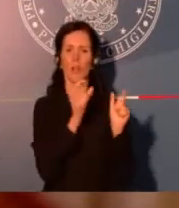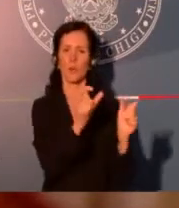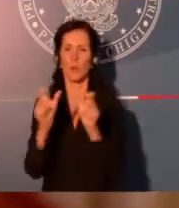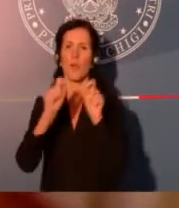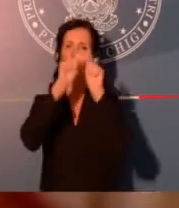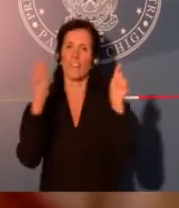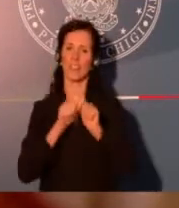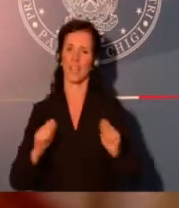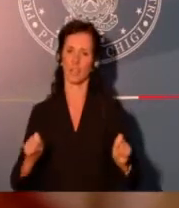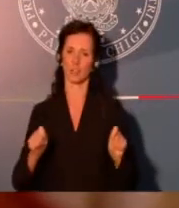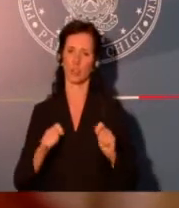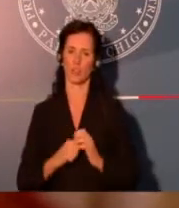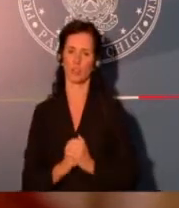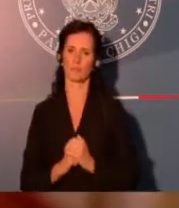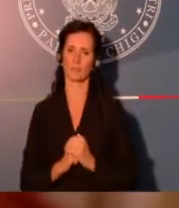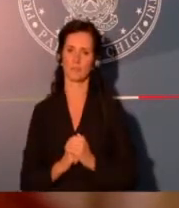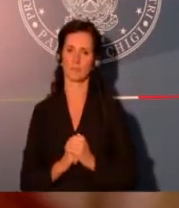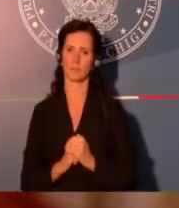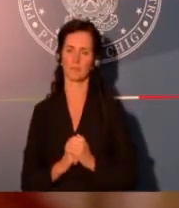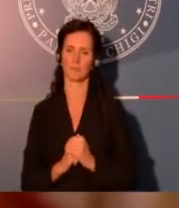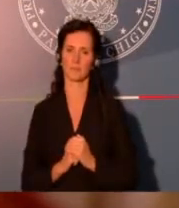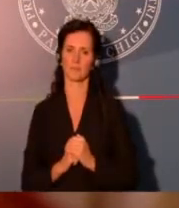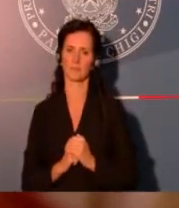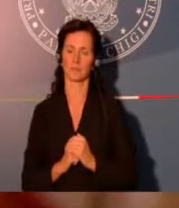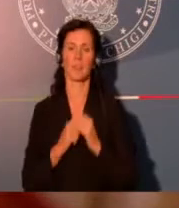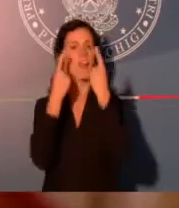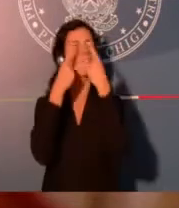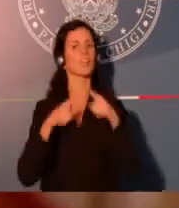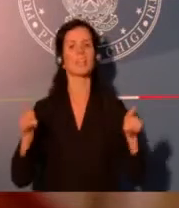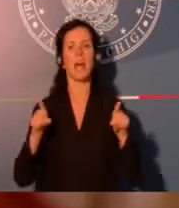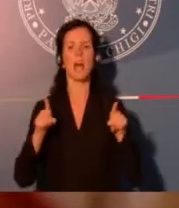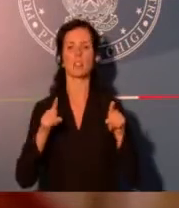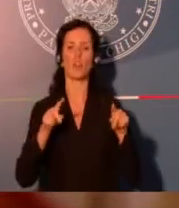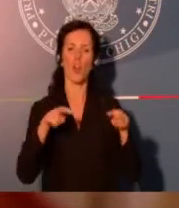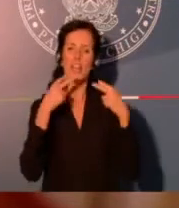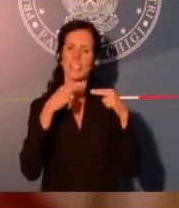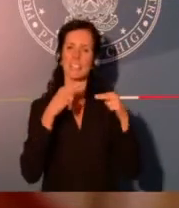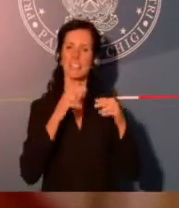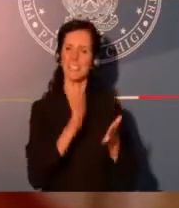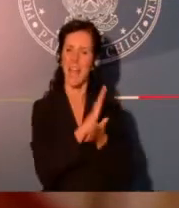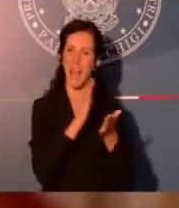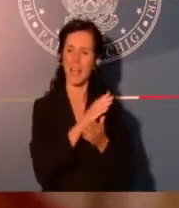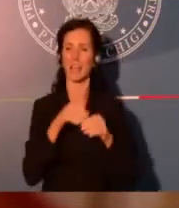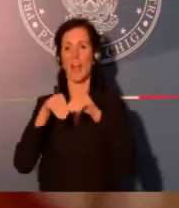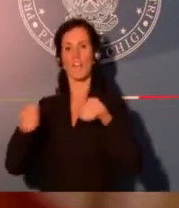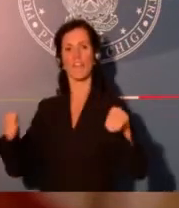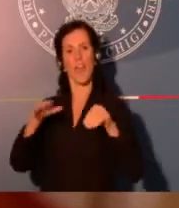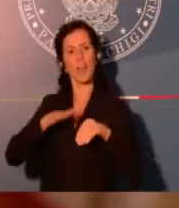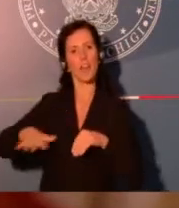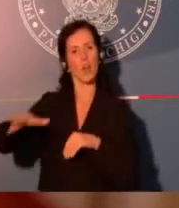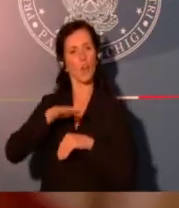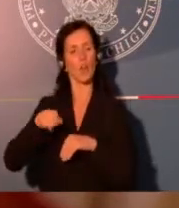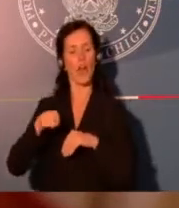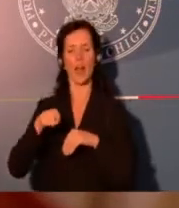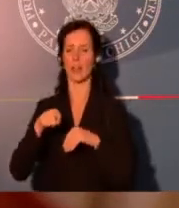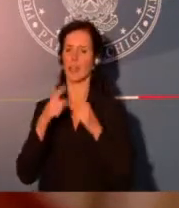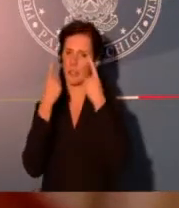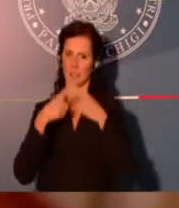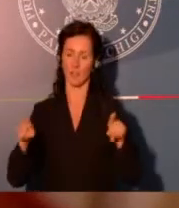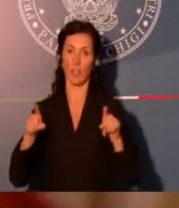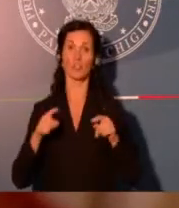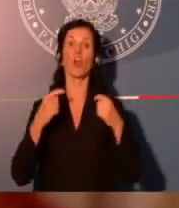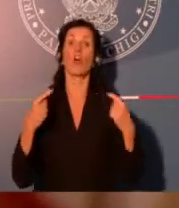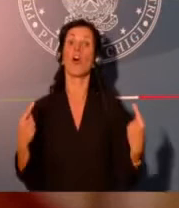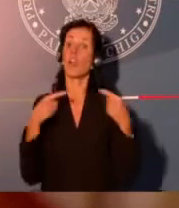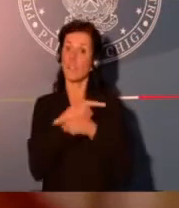federazioni. Sono vietate sagre, fiere locali, mentre restano consentite le